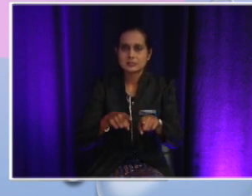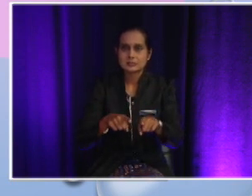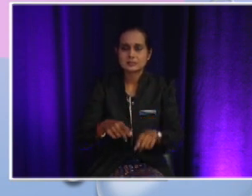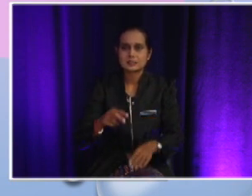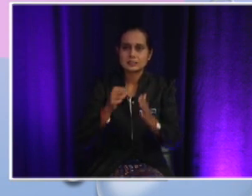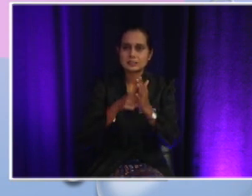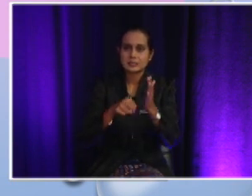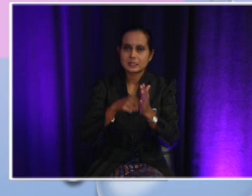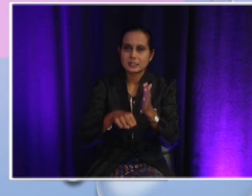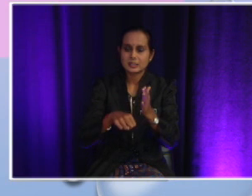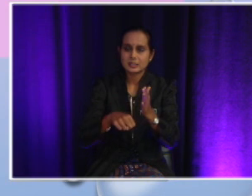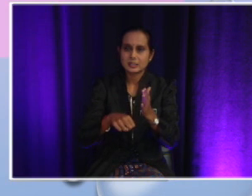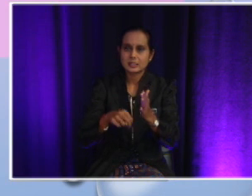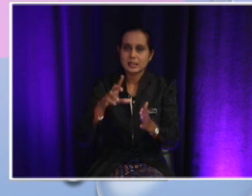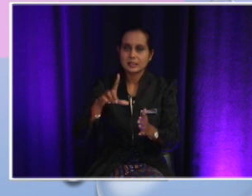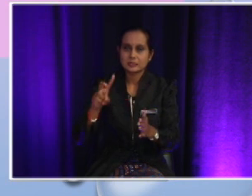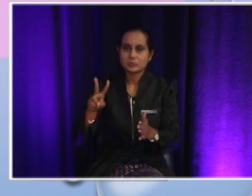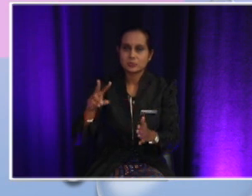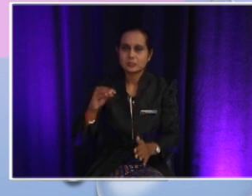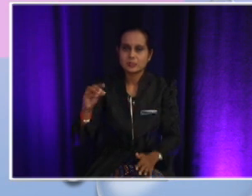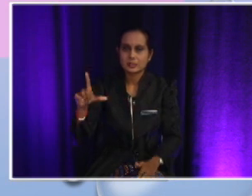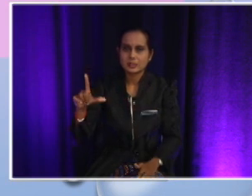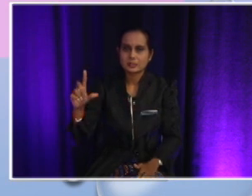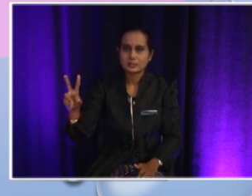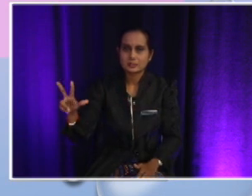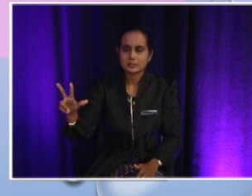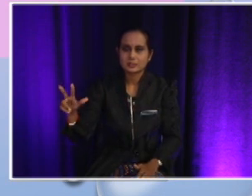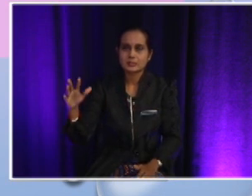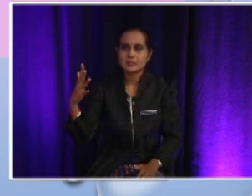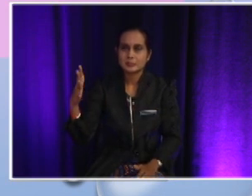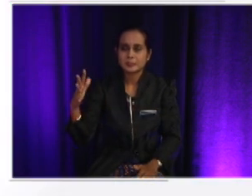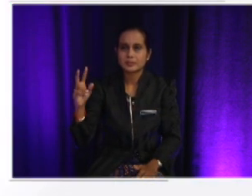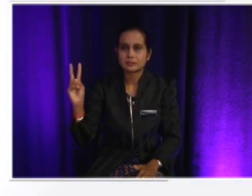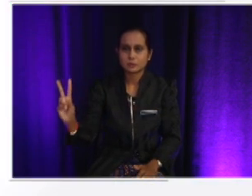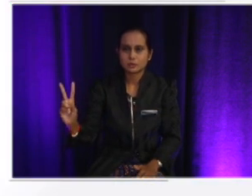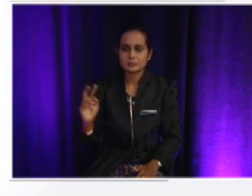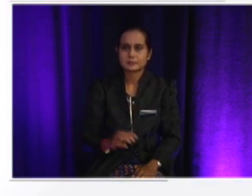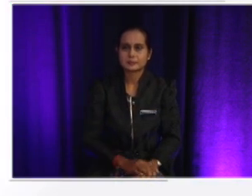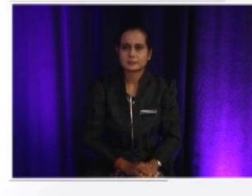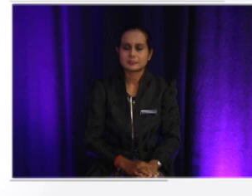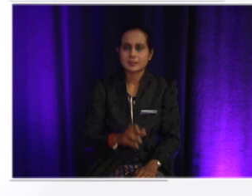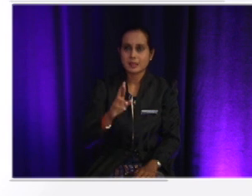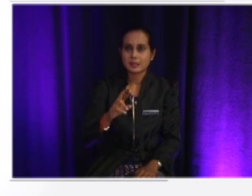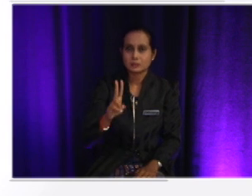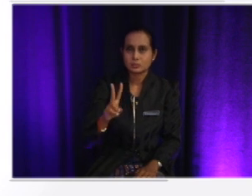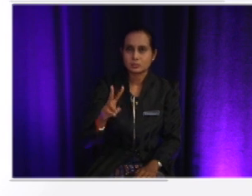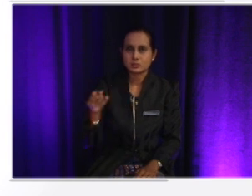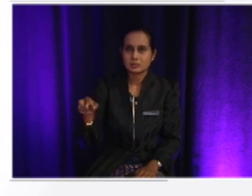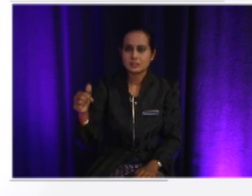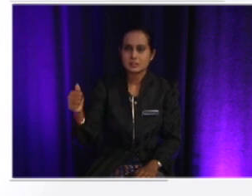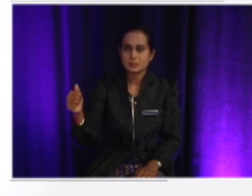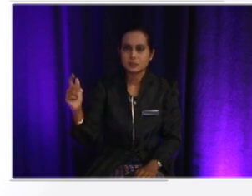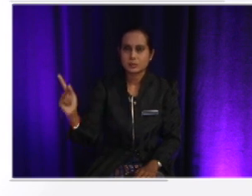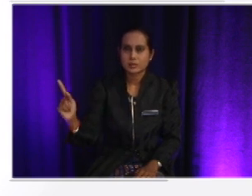dia dua-dua ni, L2 dengan L3 ni 5 watt, 12 volt. 12 volt nilai lampu ni. Dan R2 ni nilai dia 10K